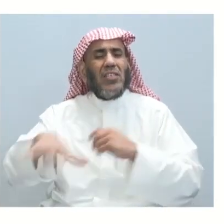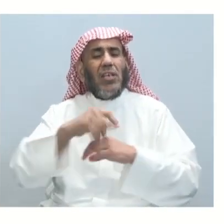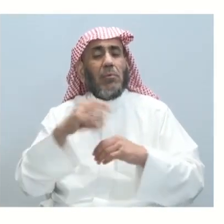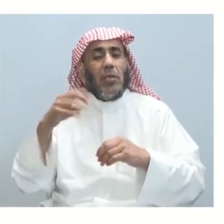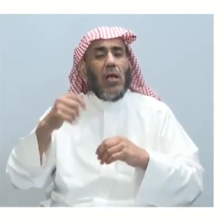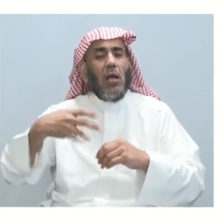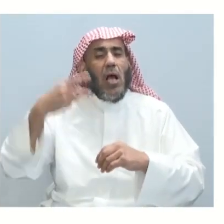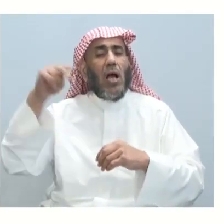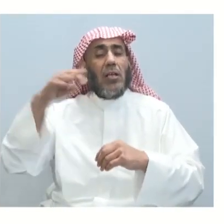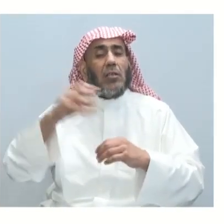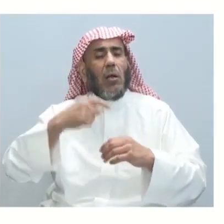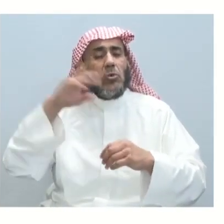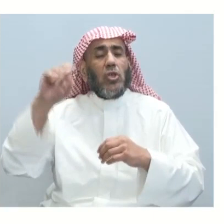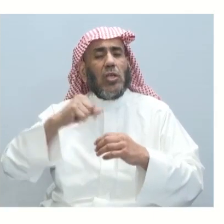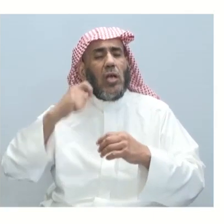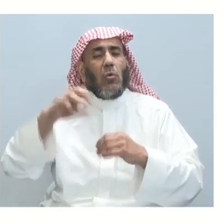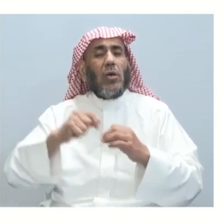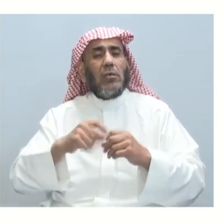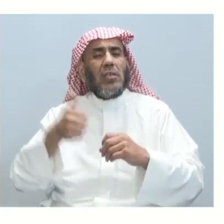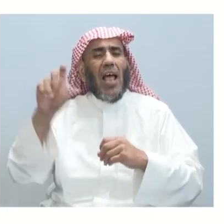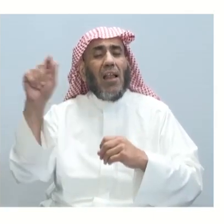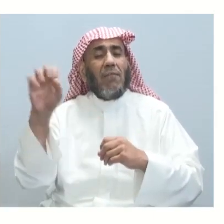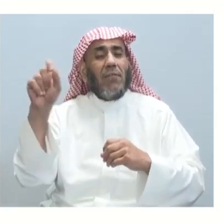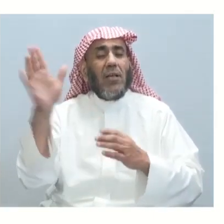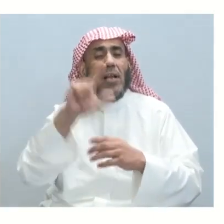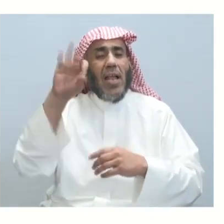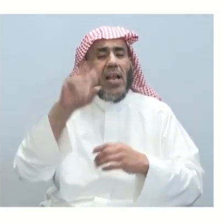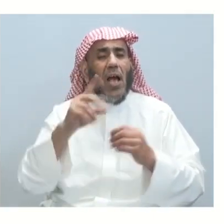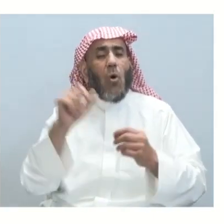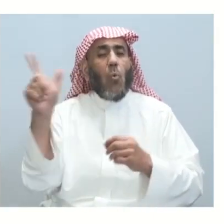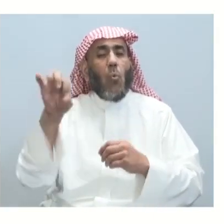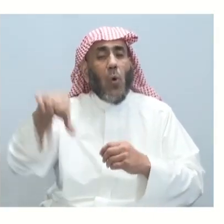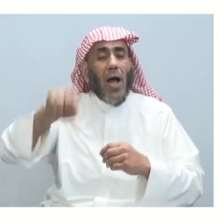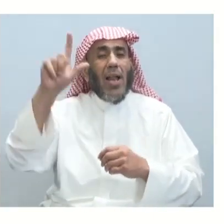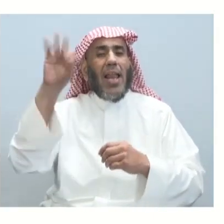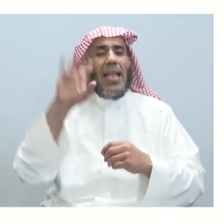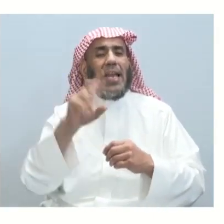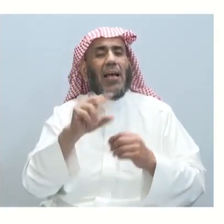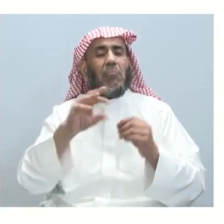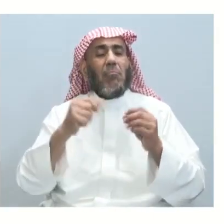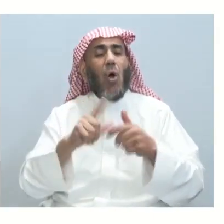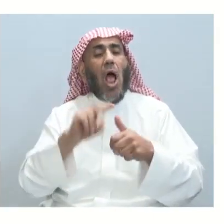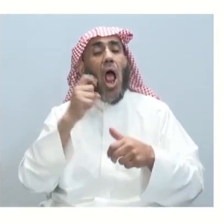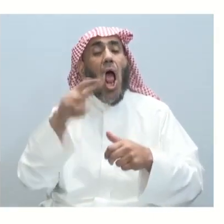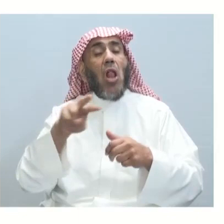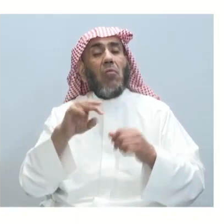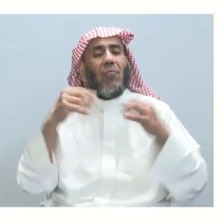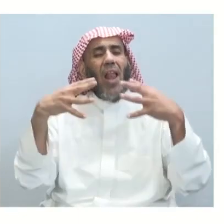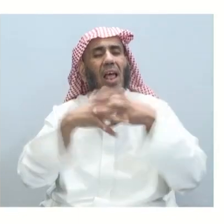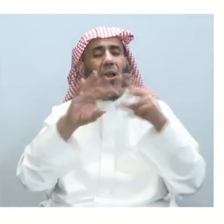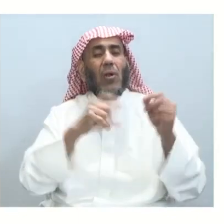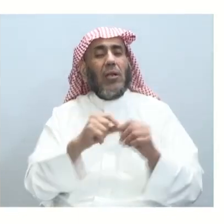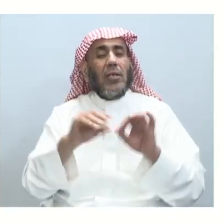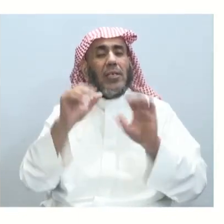عنتره بن شداد وقصص الف ليله وليله هذا نموذج عندنا من كتاب